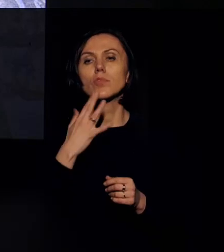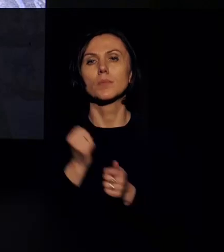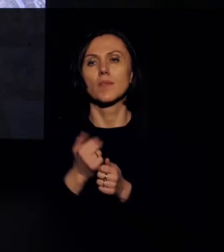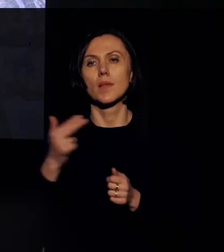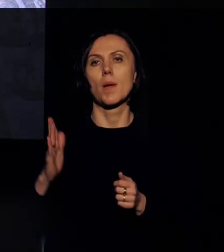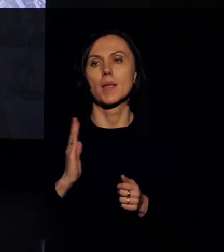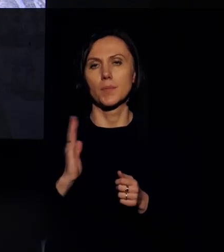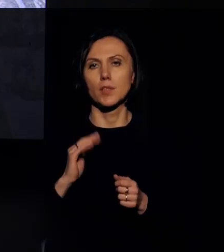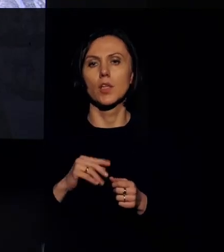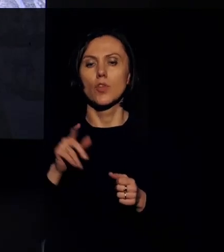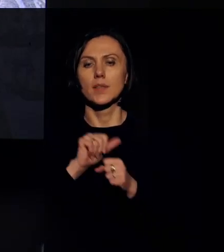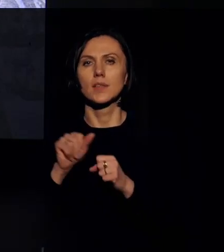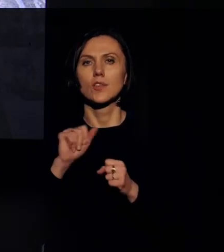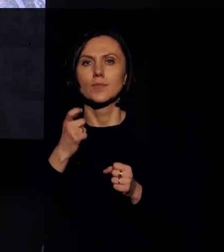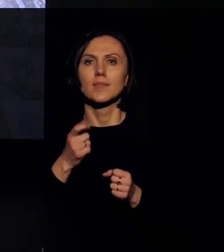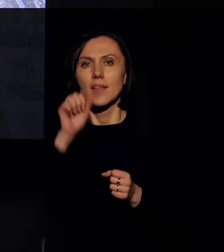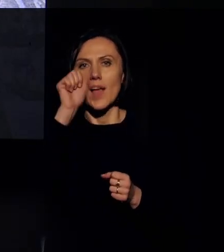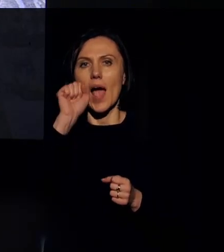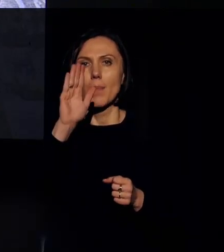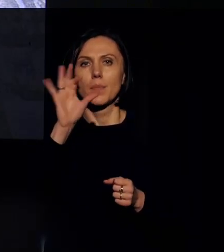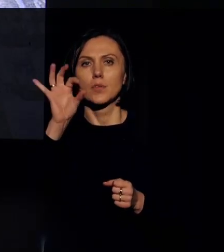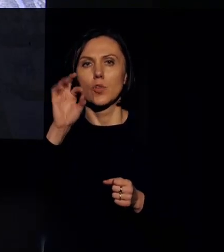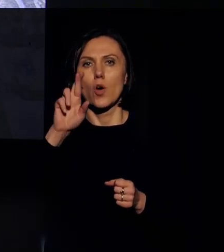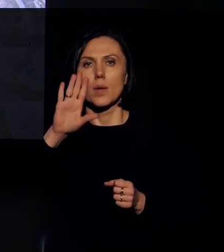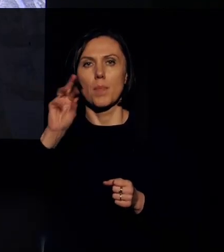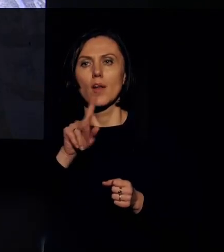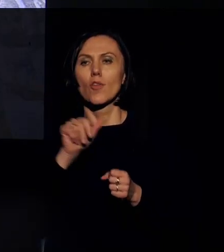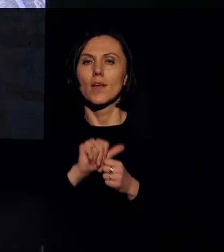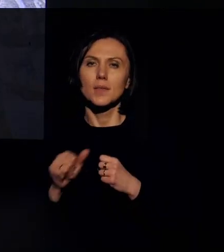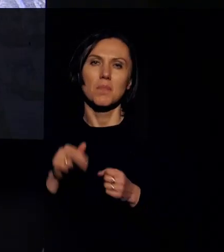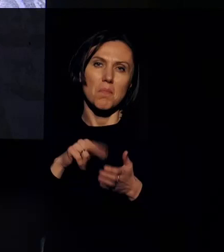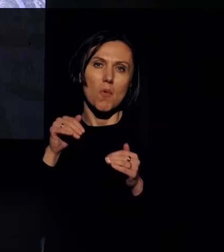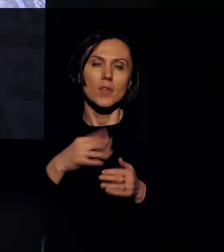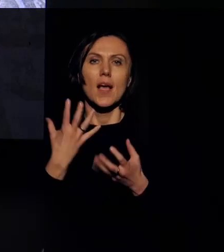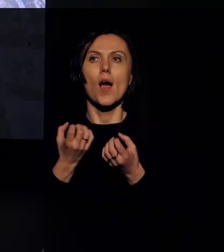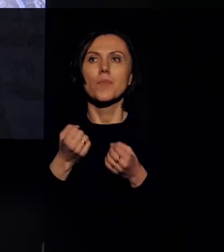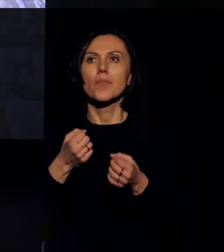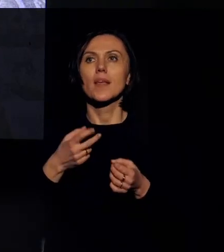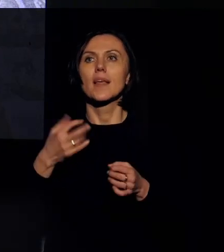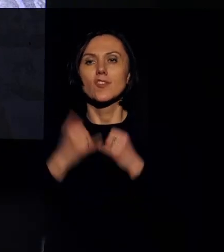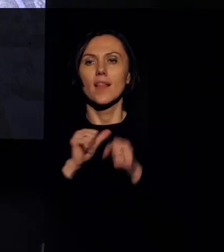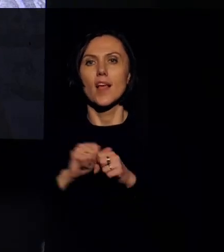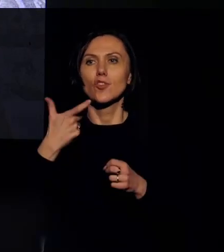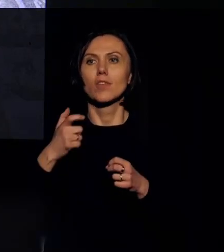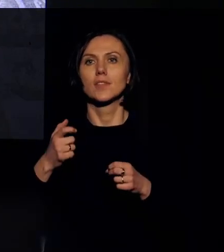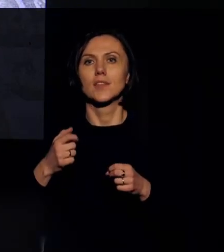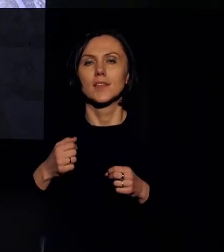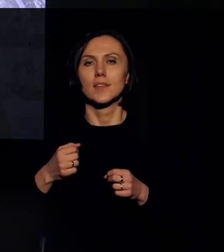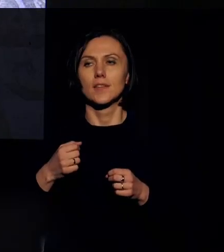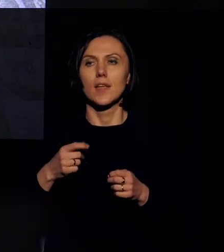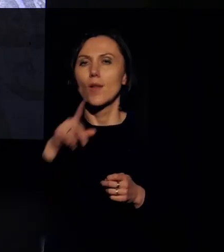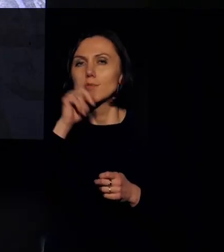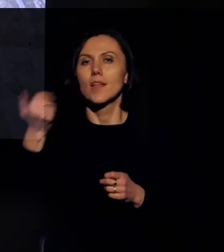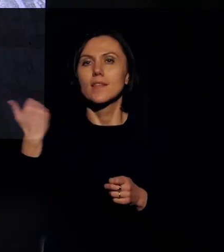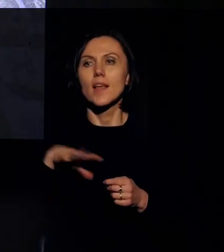bezpieczeństwo, absorber. To jest coś takiego, czego żaden turysta na Via Ferracie nie chciałby w życiu wypróbować,